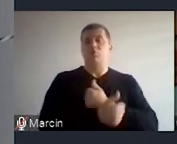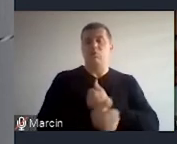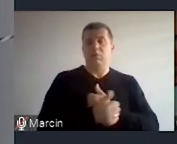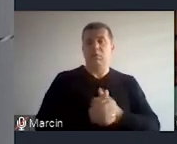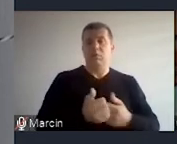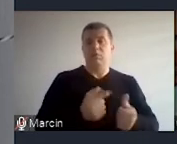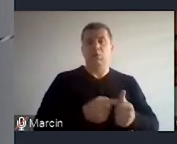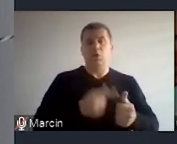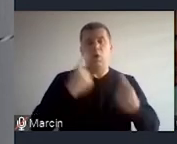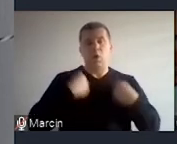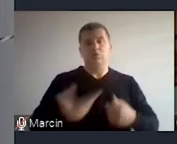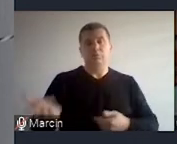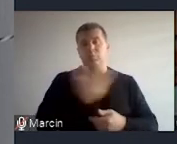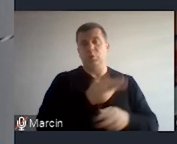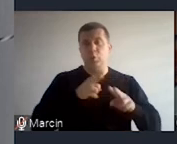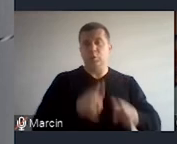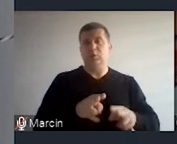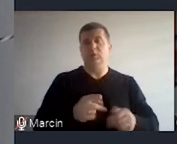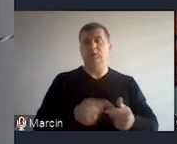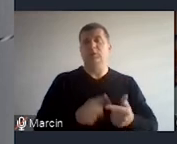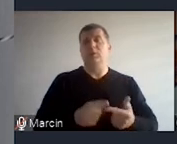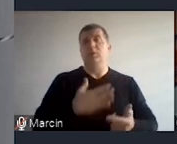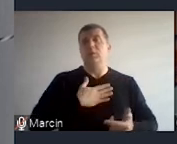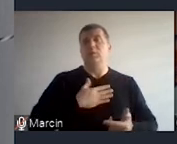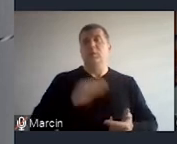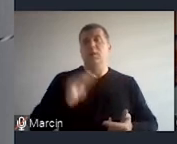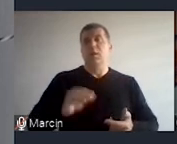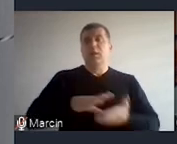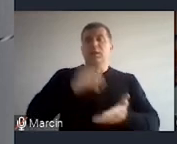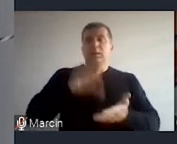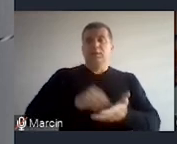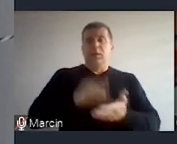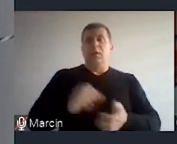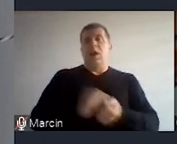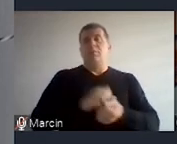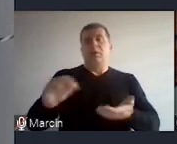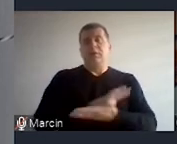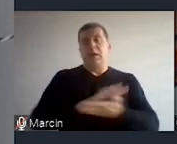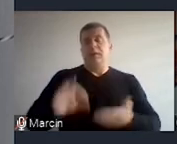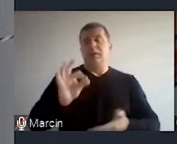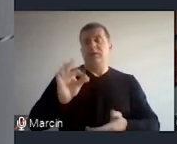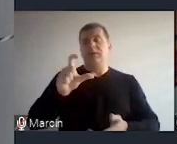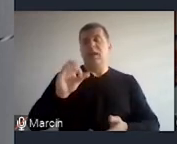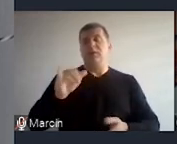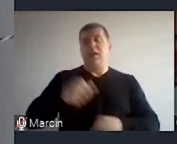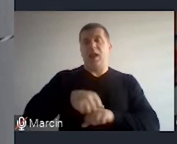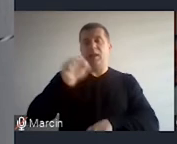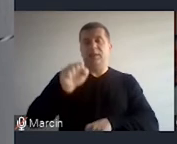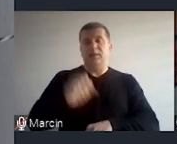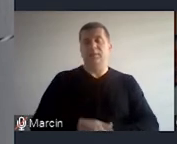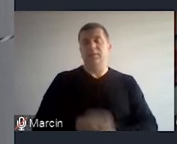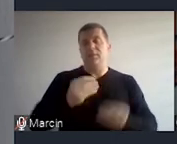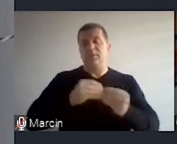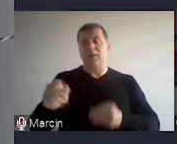dokumentację uczestników, będziemy mieli na przykład kserokopie czy skany certyfikatów. Więcej na